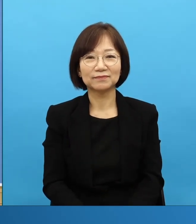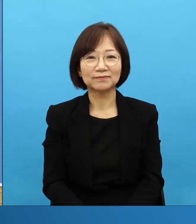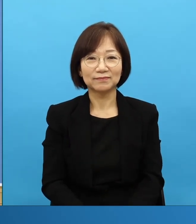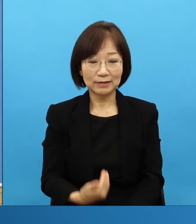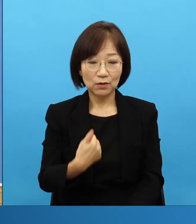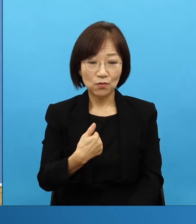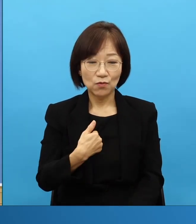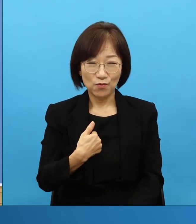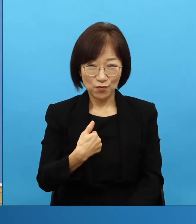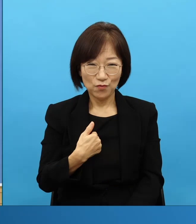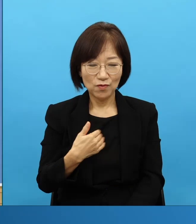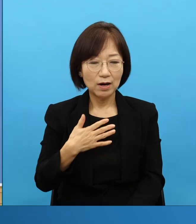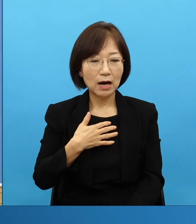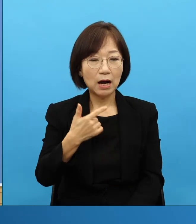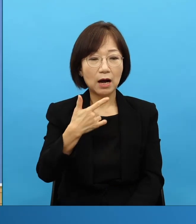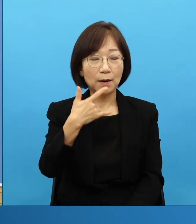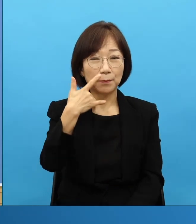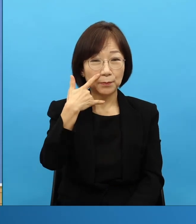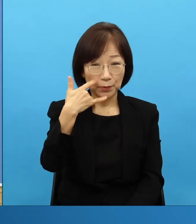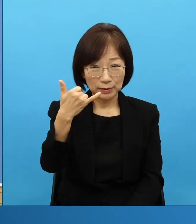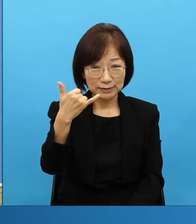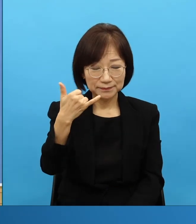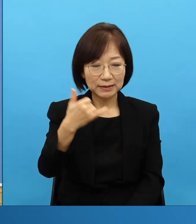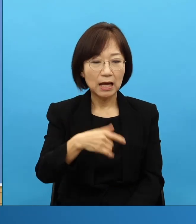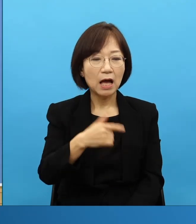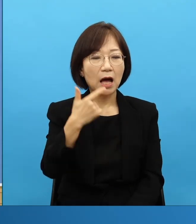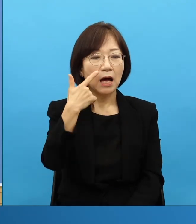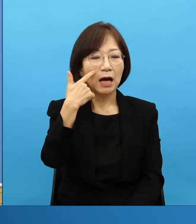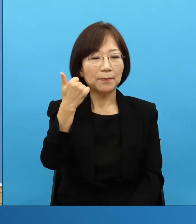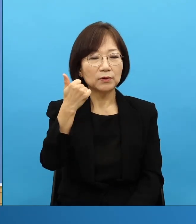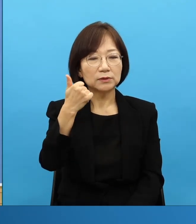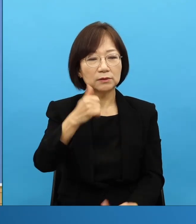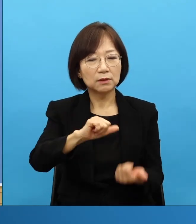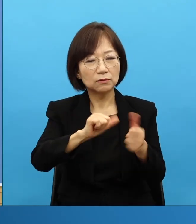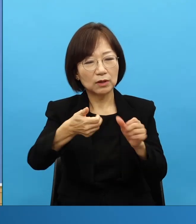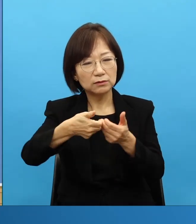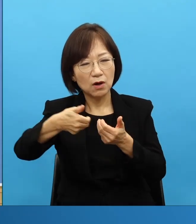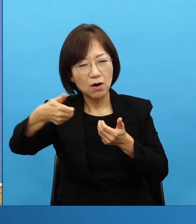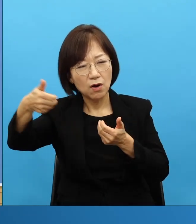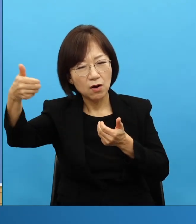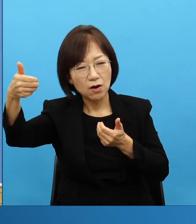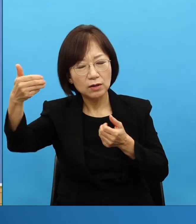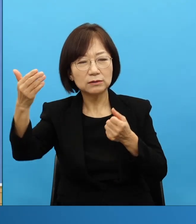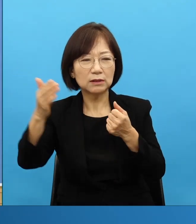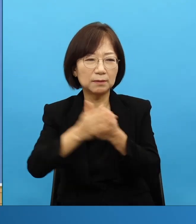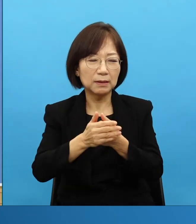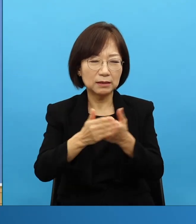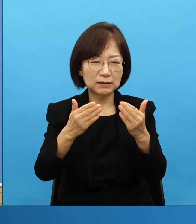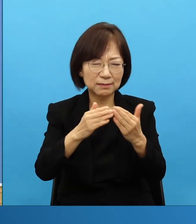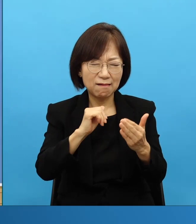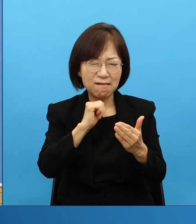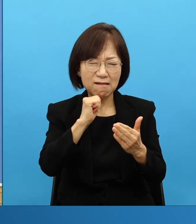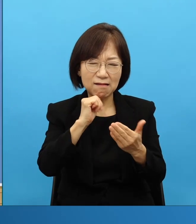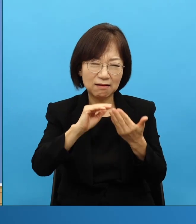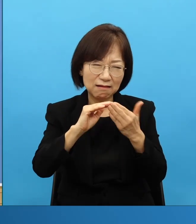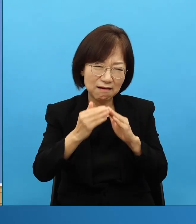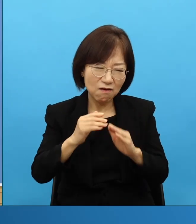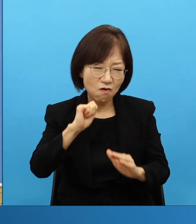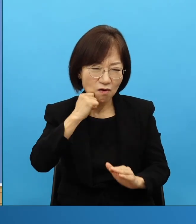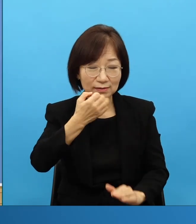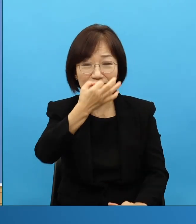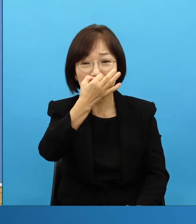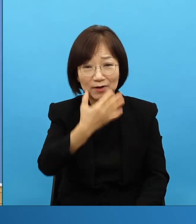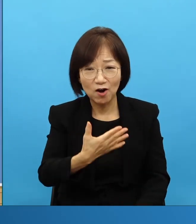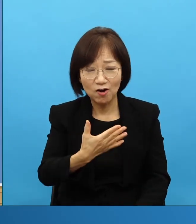아버지 돌아가시니까 어렵잖아요. A long time ago, when my father had passed, my family was in great difficulty. 그래서 항상